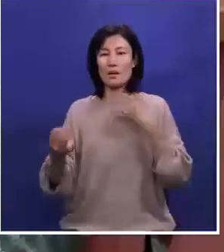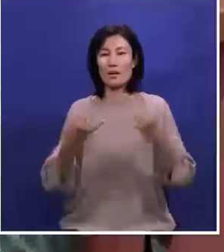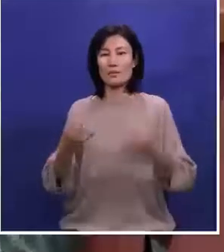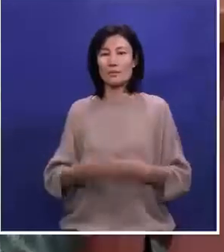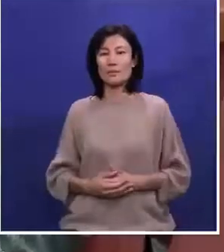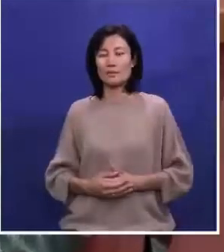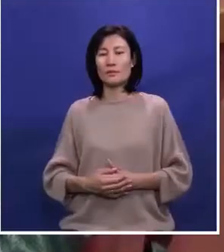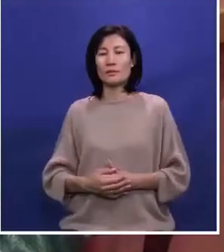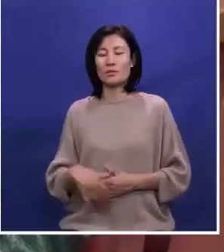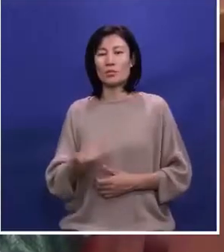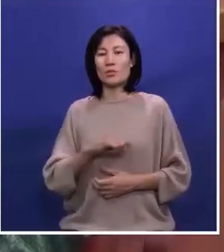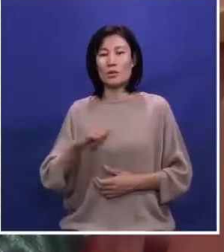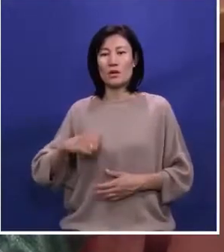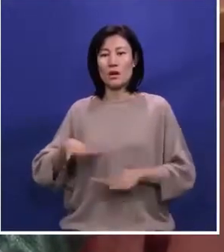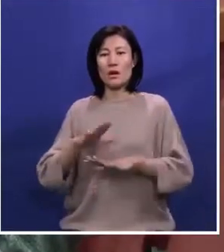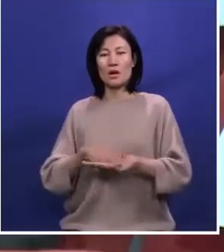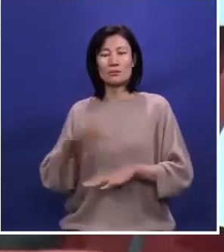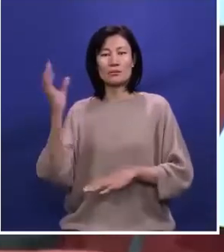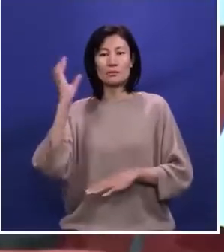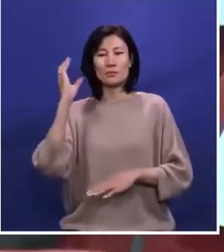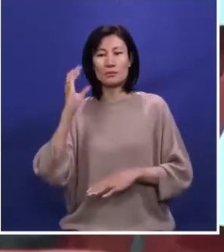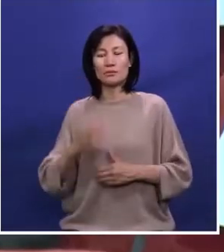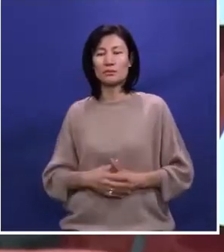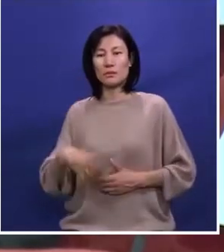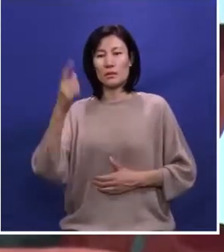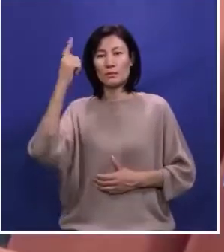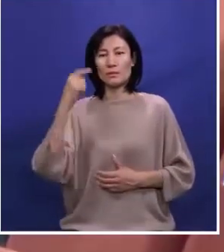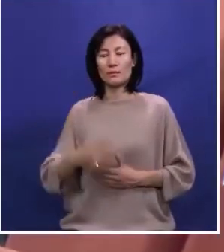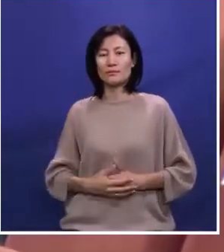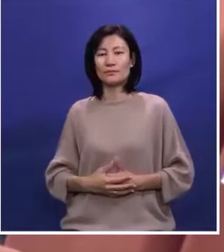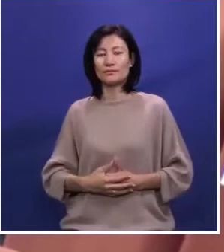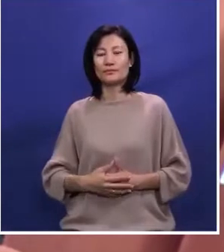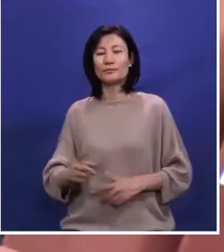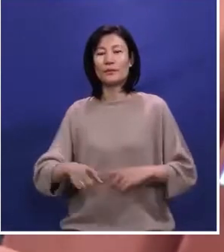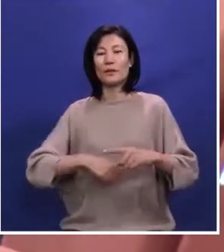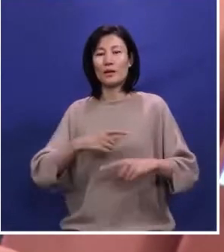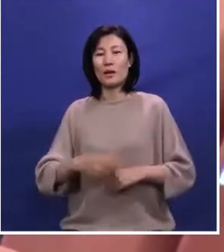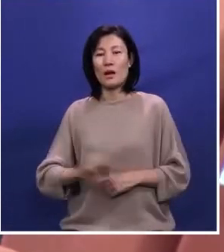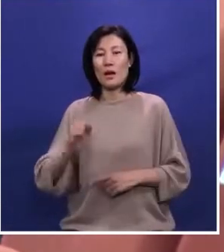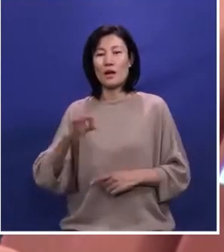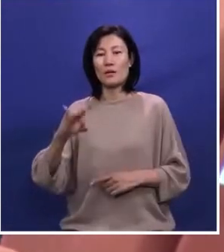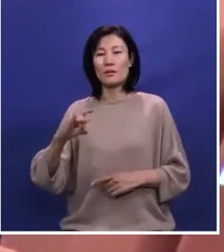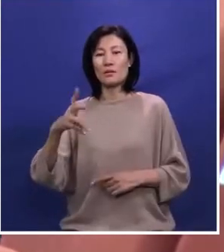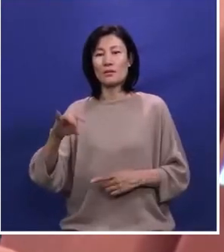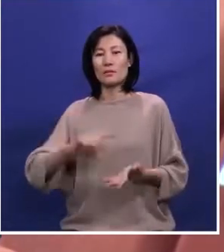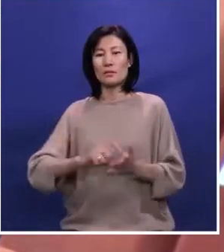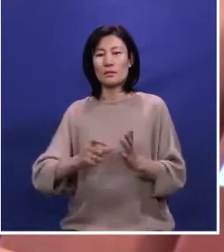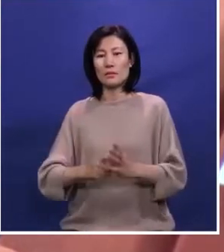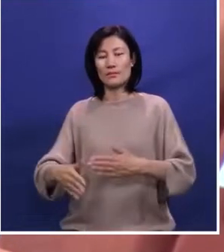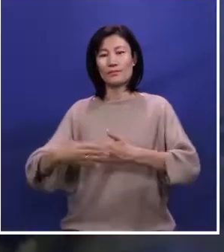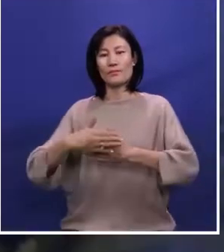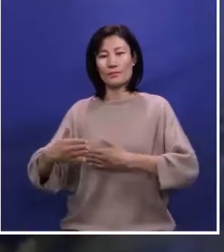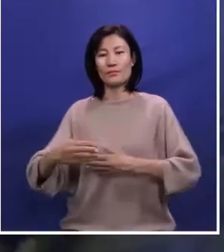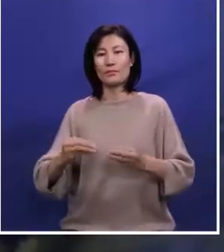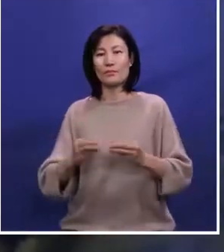түскені, әр қатысушының халық үніне құлақ асып жүргенін білдірді. Келесі кезекте арнайы бөлмеде ара қашықтықты